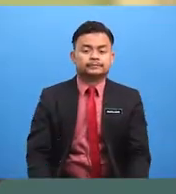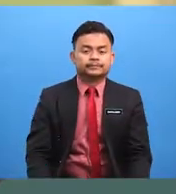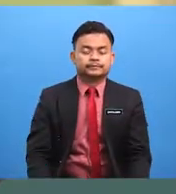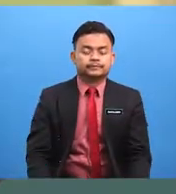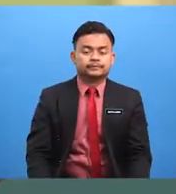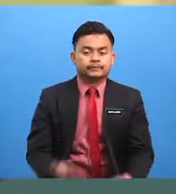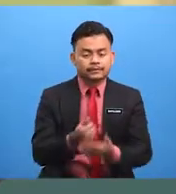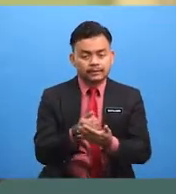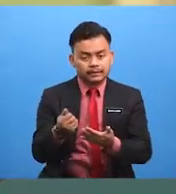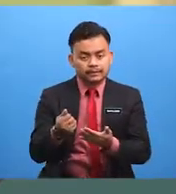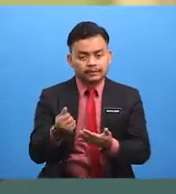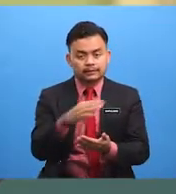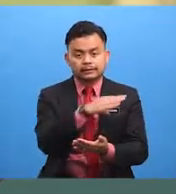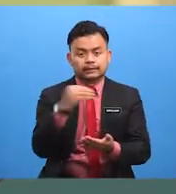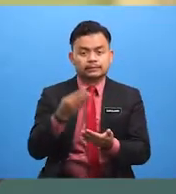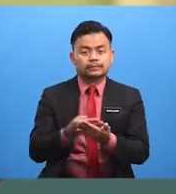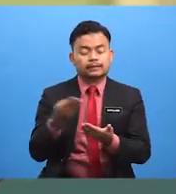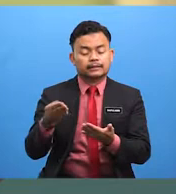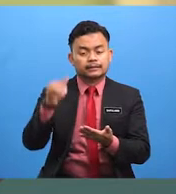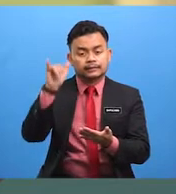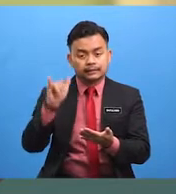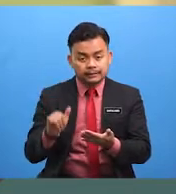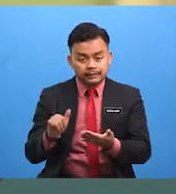Alat dan bahan yang diperlukan ialah